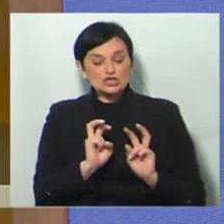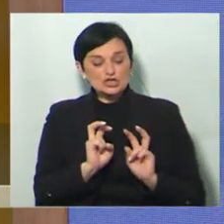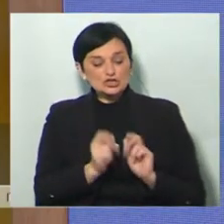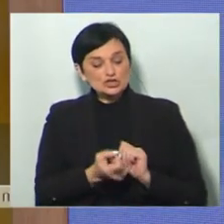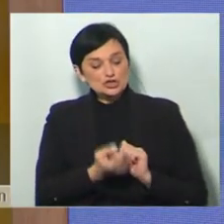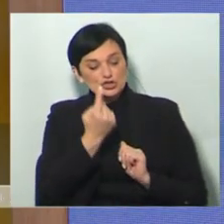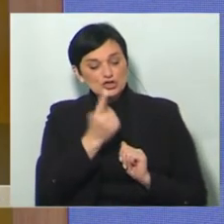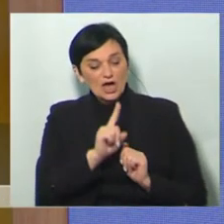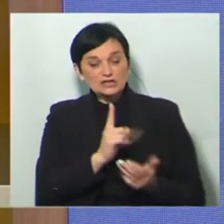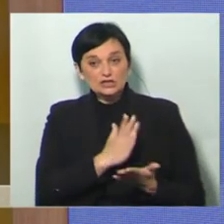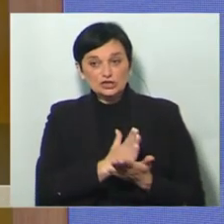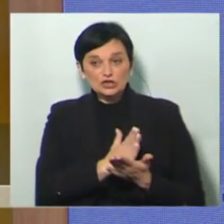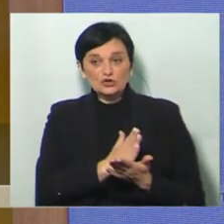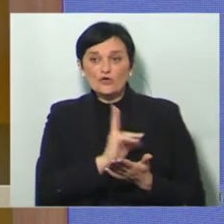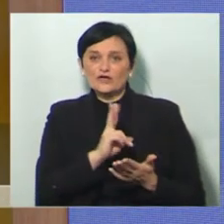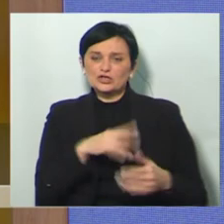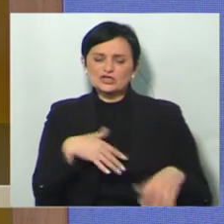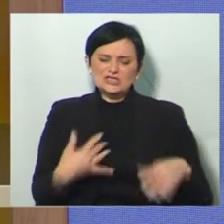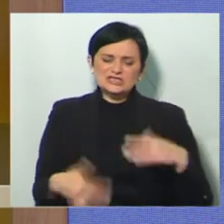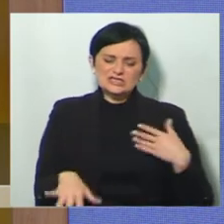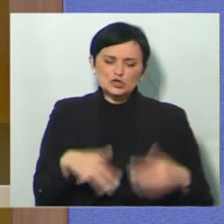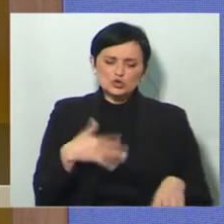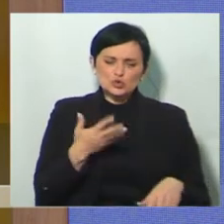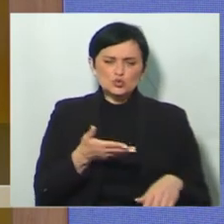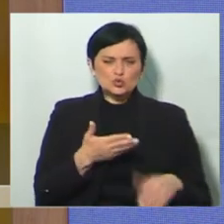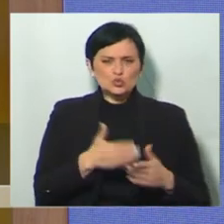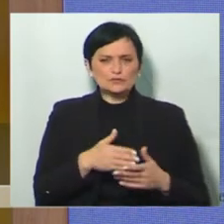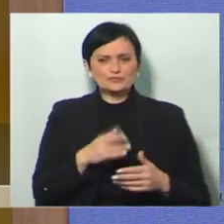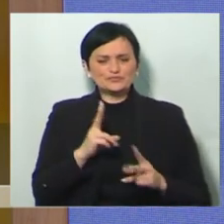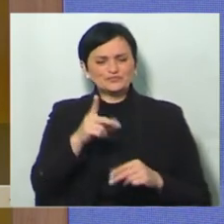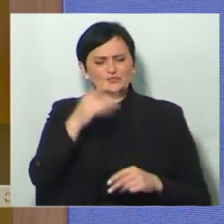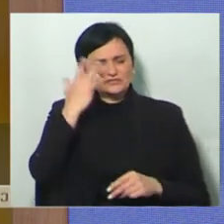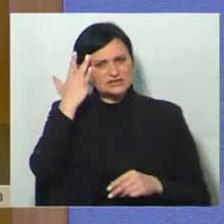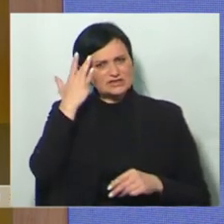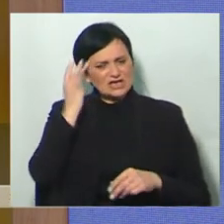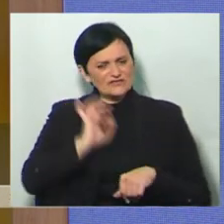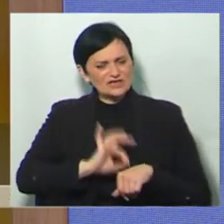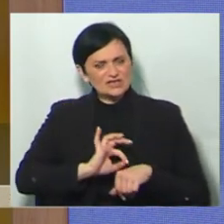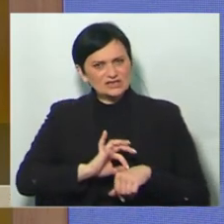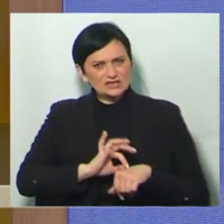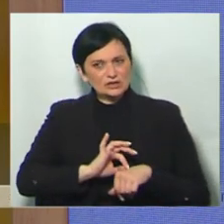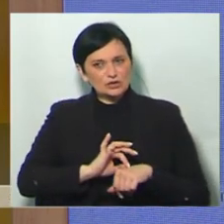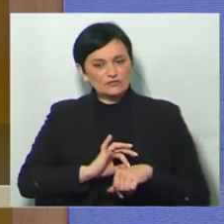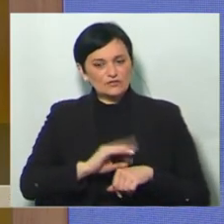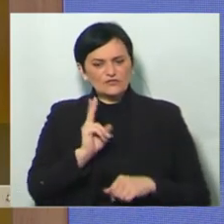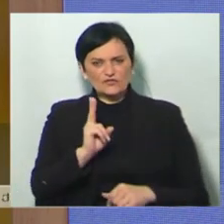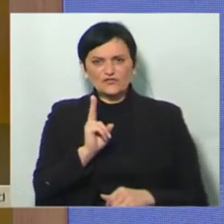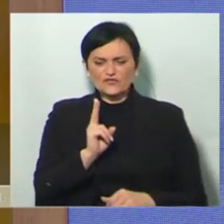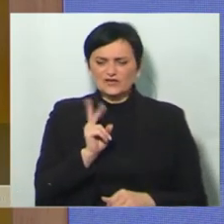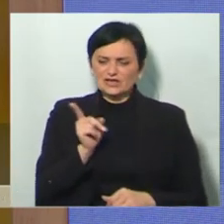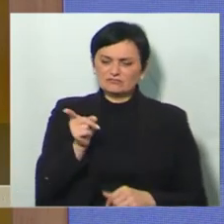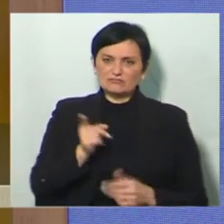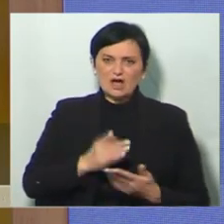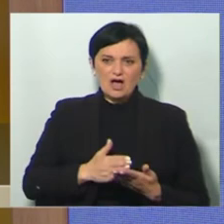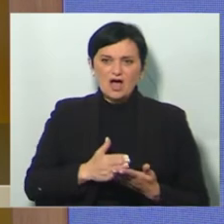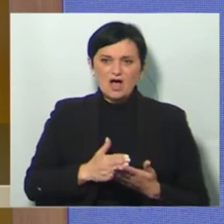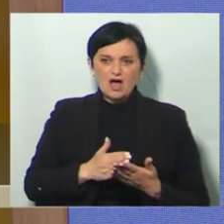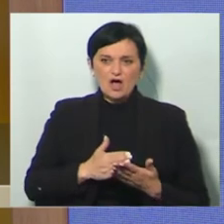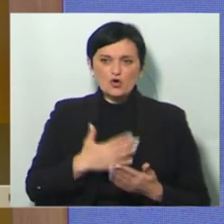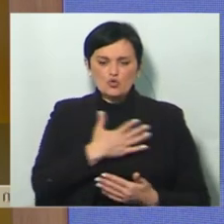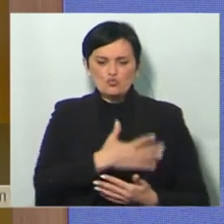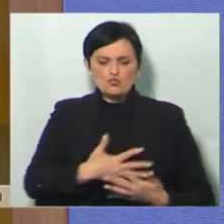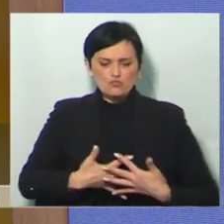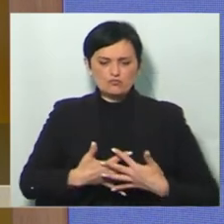Და ვიღაცას სისუსტე აქვს, ვიღაცას თავის ტკივილი აქვს, ვიღაცას აქვს